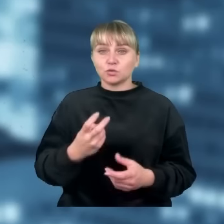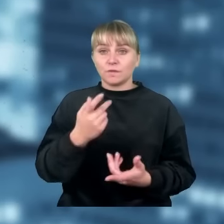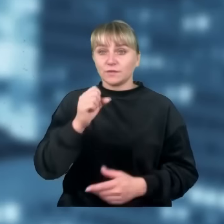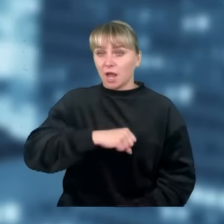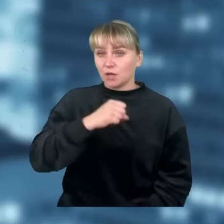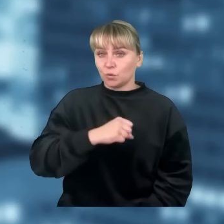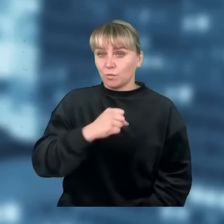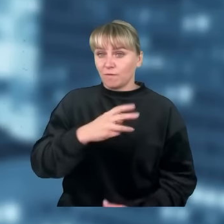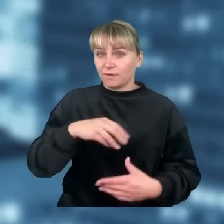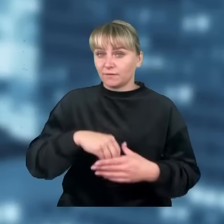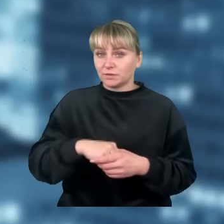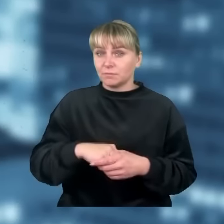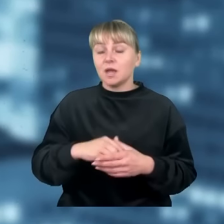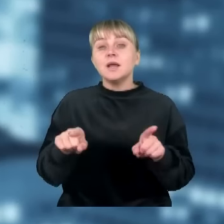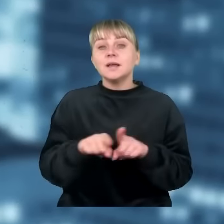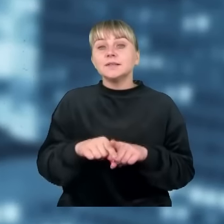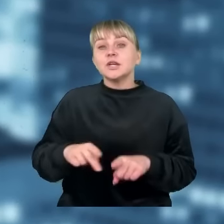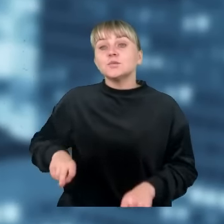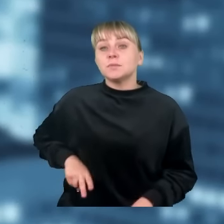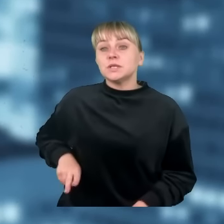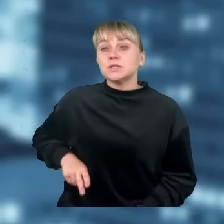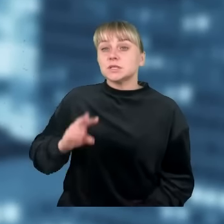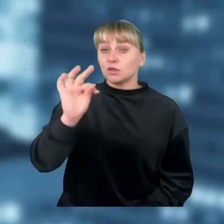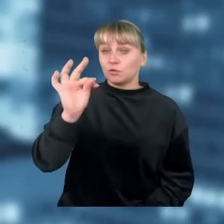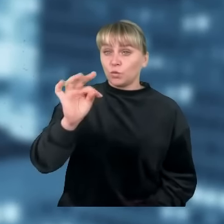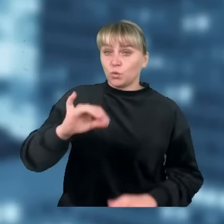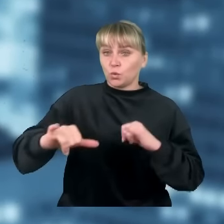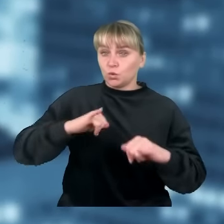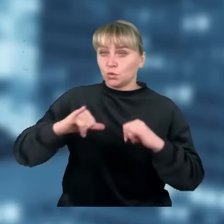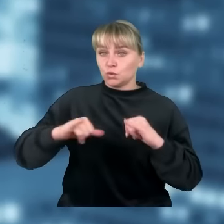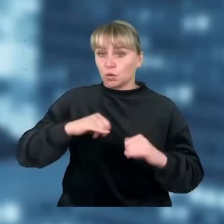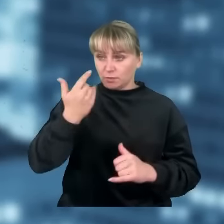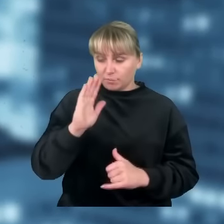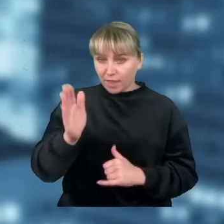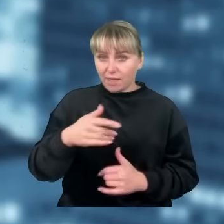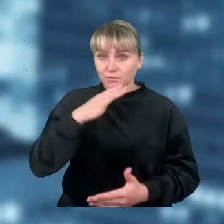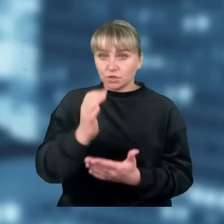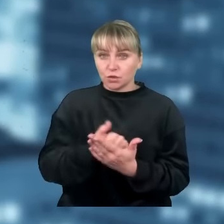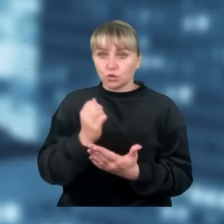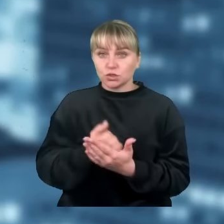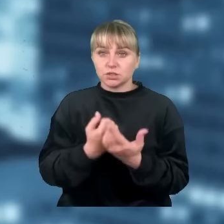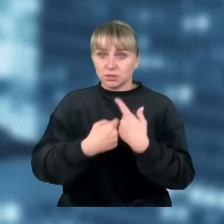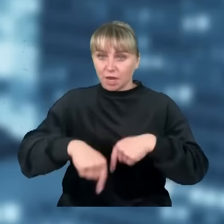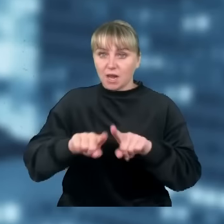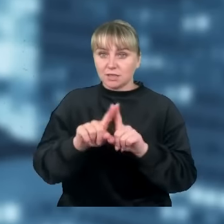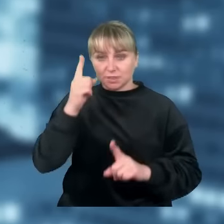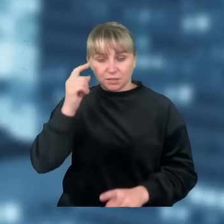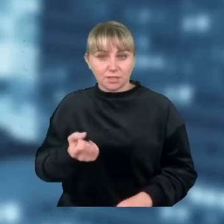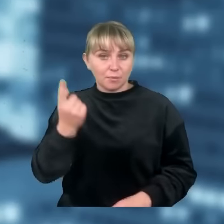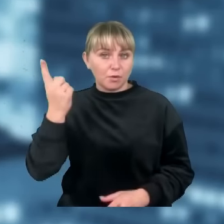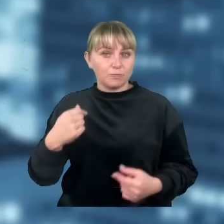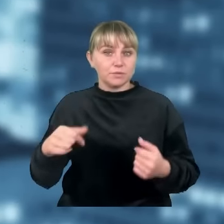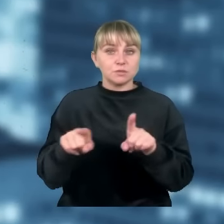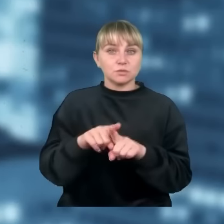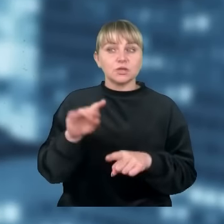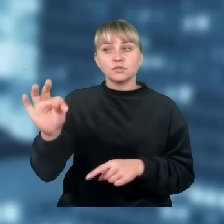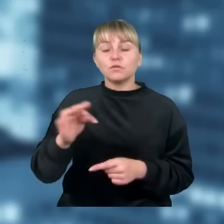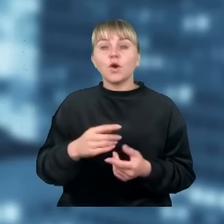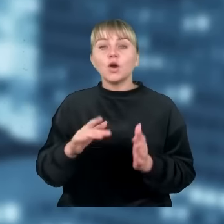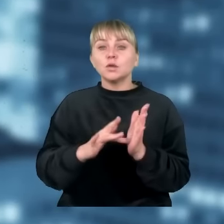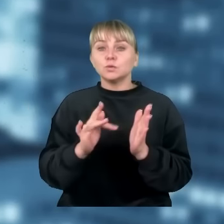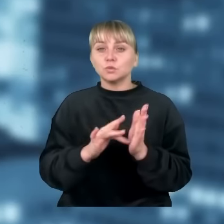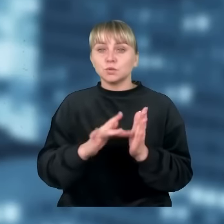Królewieckim. To ministrowie jego rządu mówili wprost o rzekomych korzyściach płynących z realizacji tego pomysłu. To służby Tuska pozwoliłyby swoją